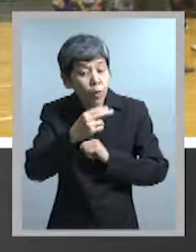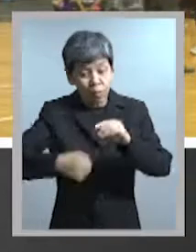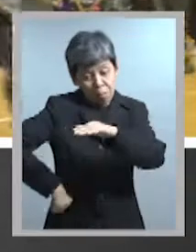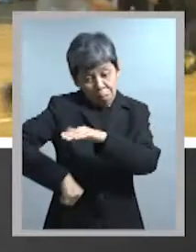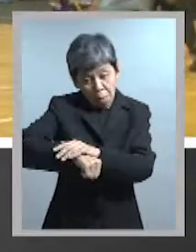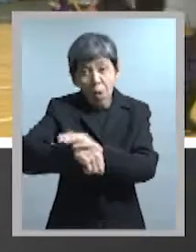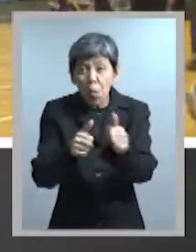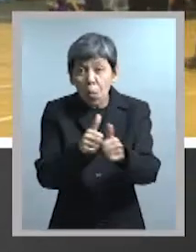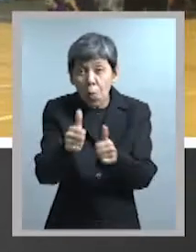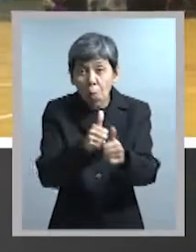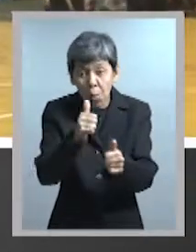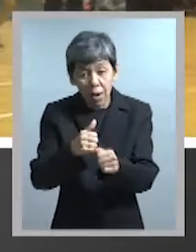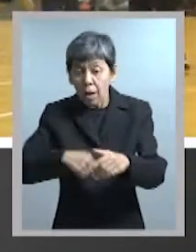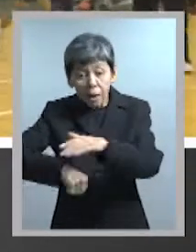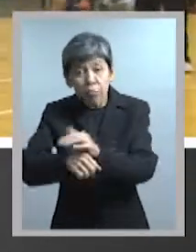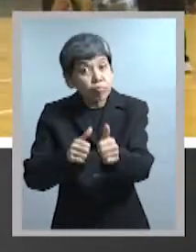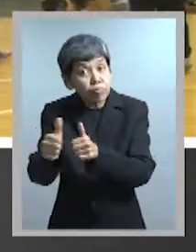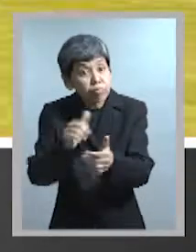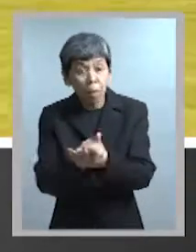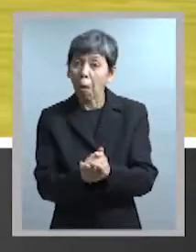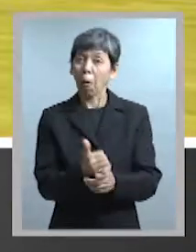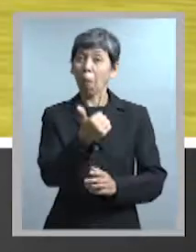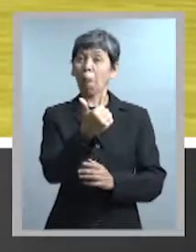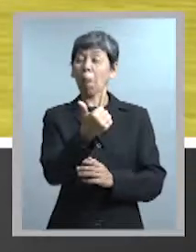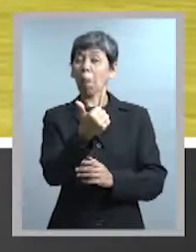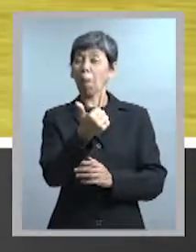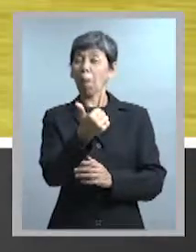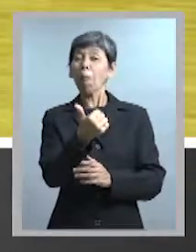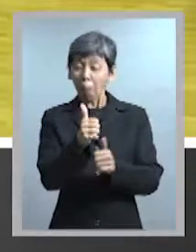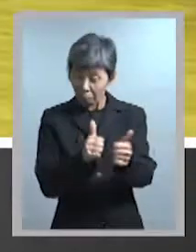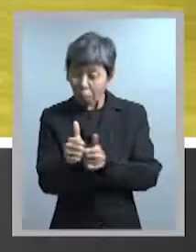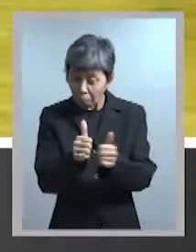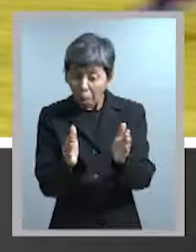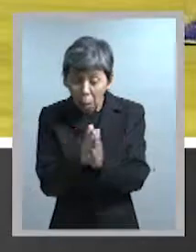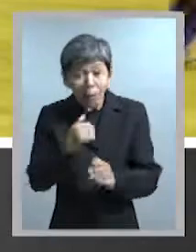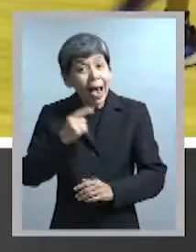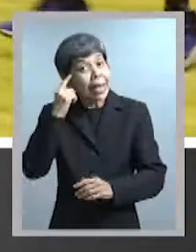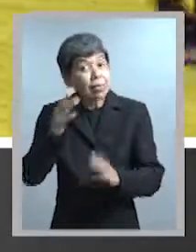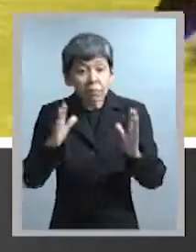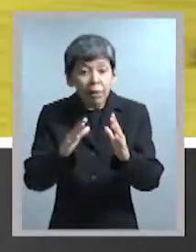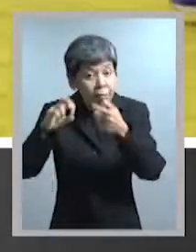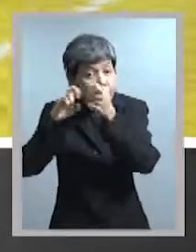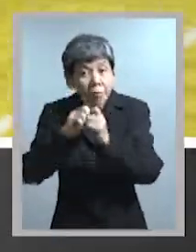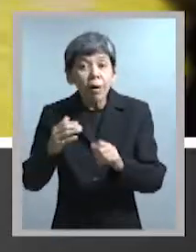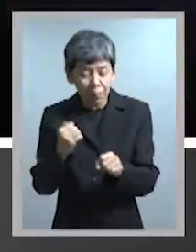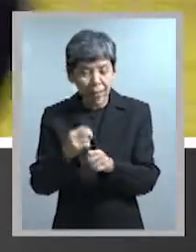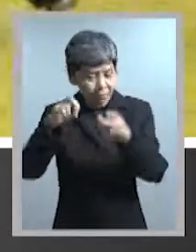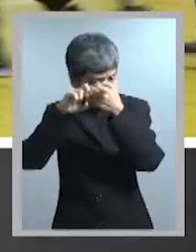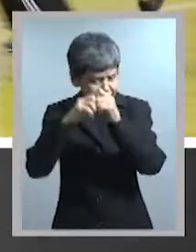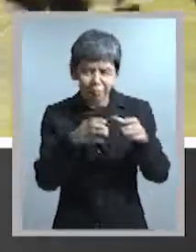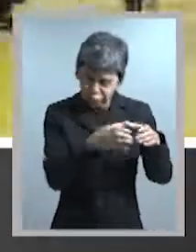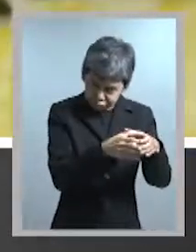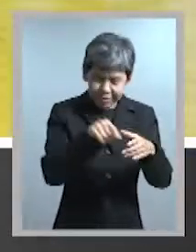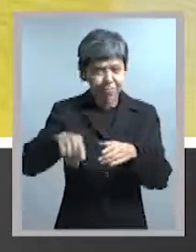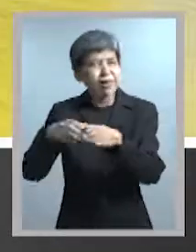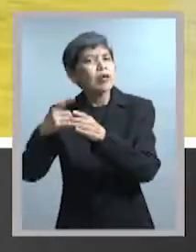ย่างเมื่อกี้ผมดูฟุตบอลเนี่ยเขาแข่งกับทีมนักเรียนทั่วไปนะ ครับ เขานำไปแล้ว3 0 นะแข่งทั่วไปด้วยเหรอคร ับเมื่อกี้เขาแข่งกัน เนี่ยแข่งกันเองตอนแรก ก็มีเด็ก